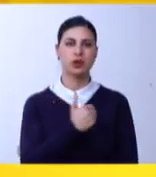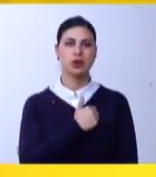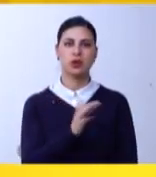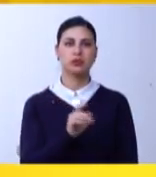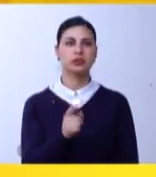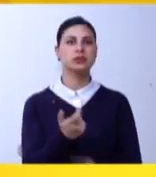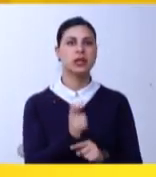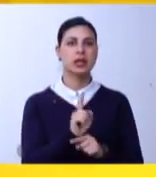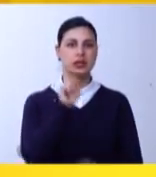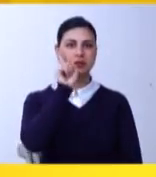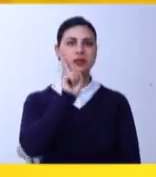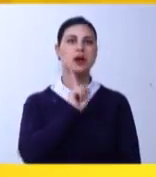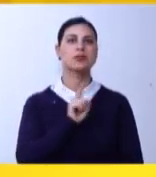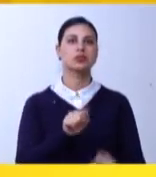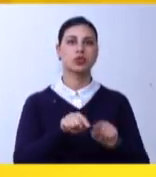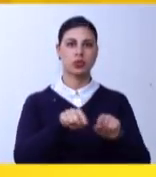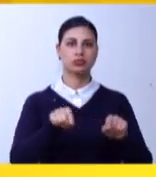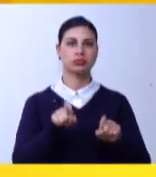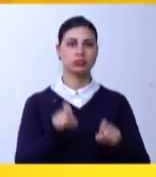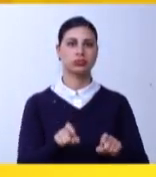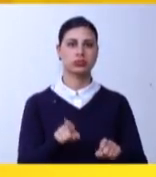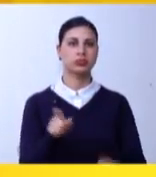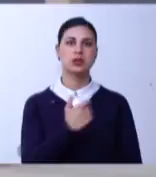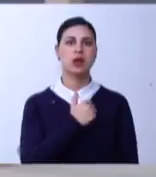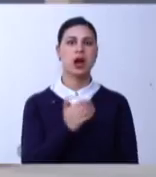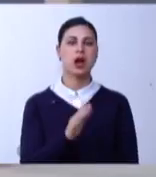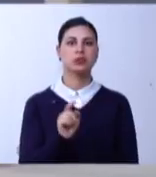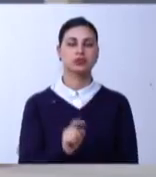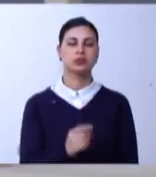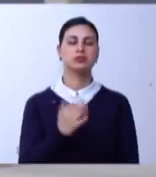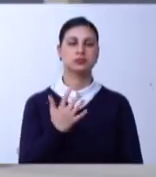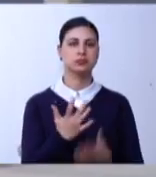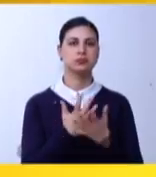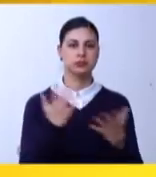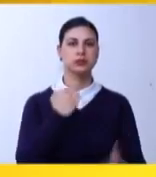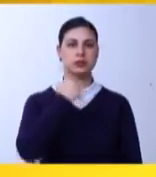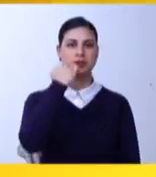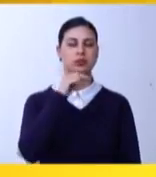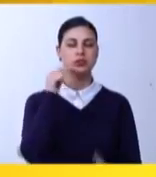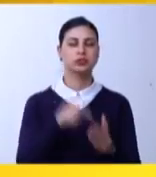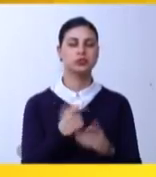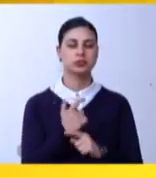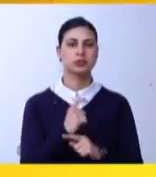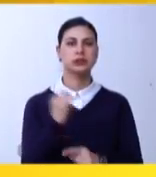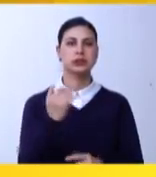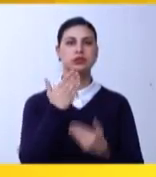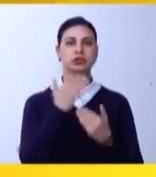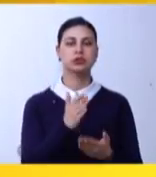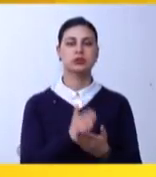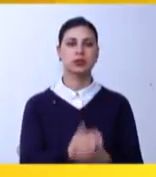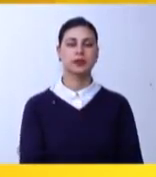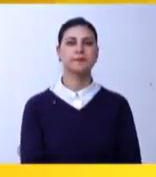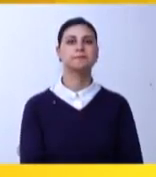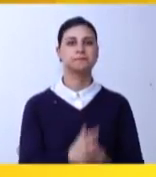იმდენად კომფორტულად გძნობს იმ ქოთანზე თავზე, რომ დიდი მადლობა შეკითხვისთვის. ძალიან კარგი კითხვა დაგვისვით,